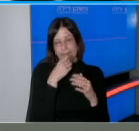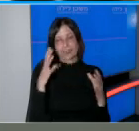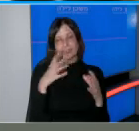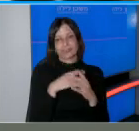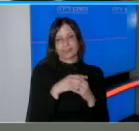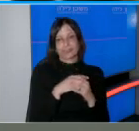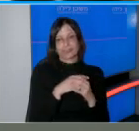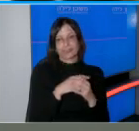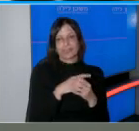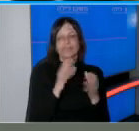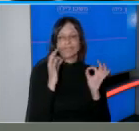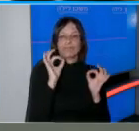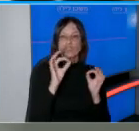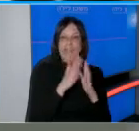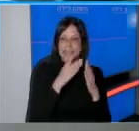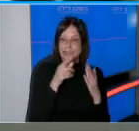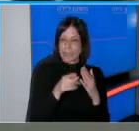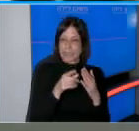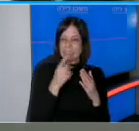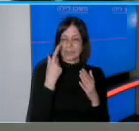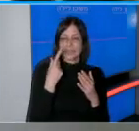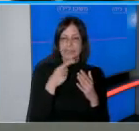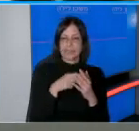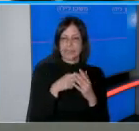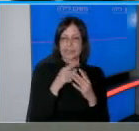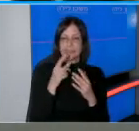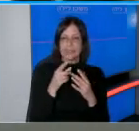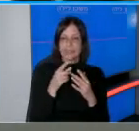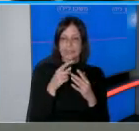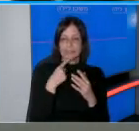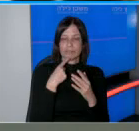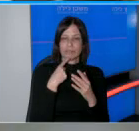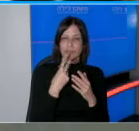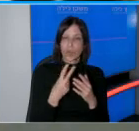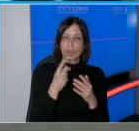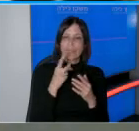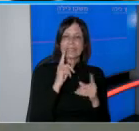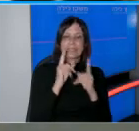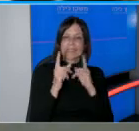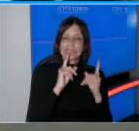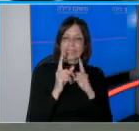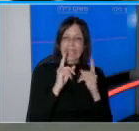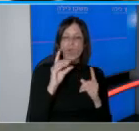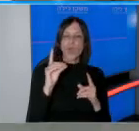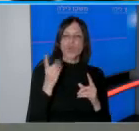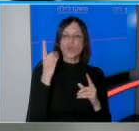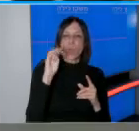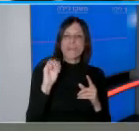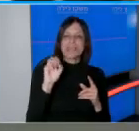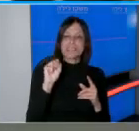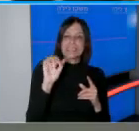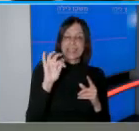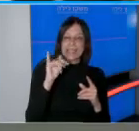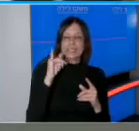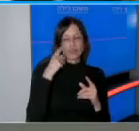החידוש של הספר הזה, זה א', עצם העמדת הקטגוריה הזו, שנקראת שיח דומסטי, שמתגלם